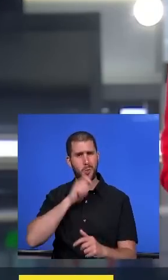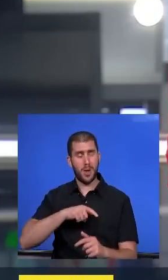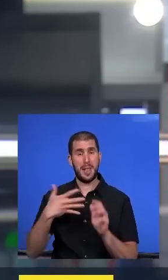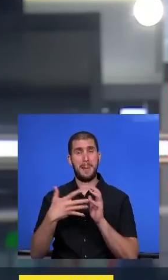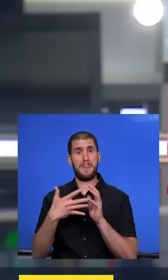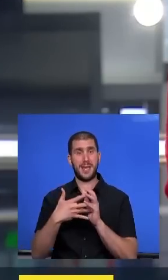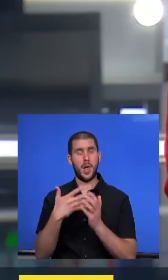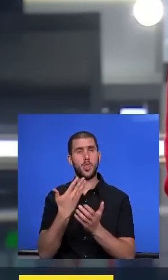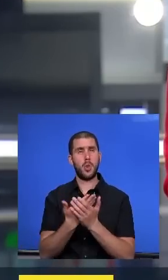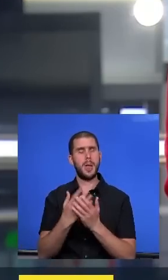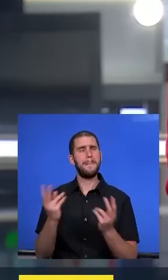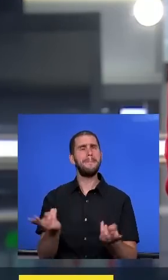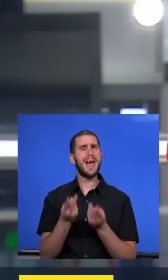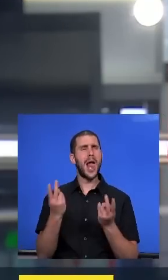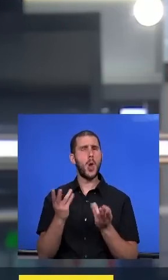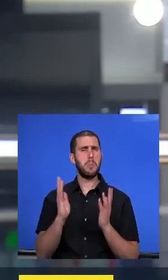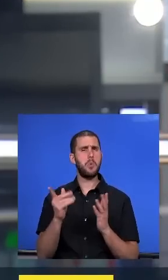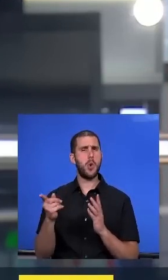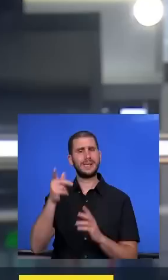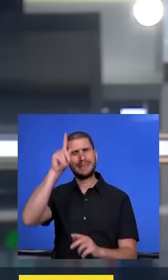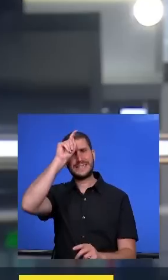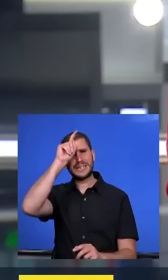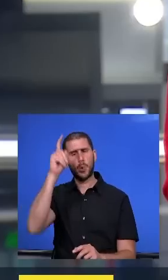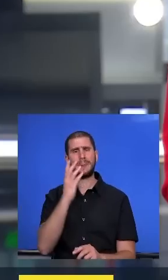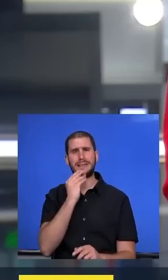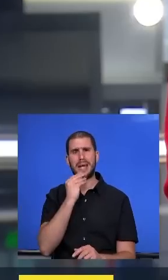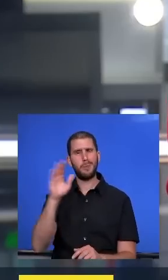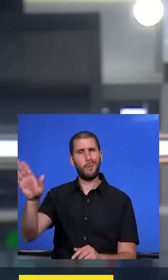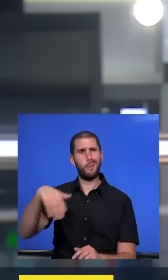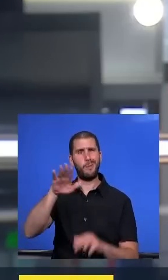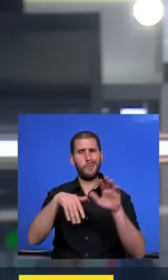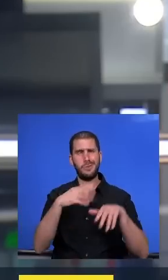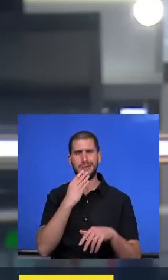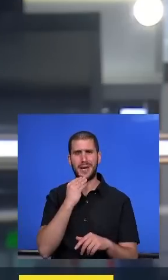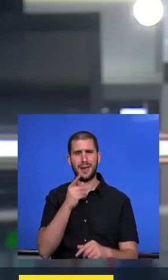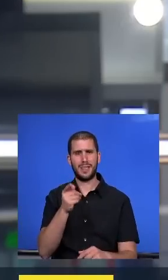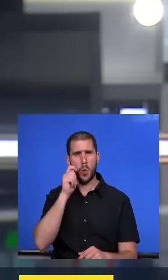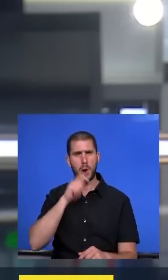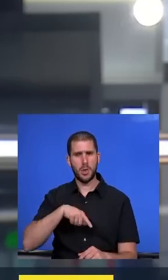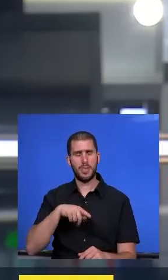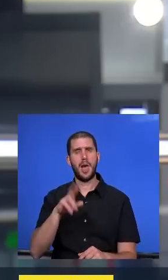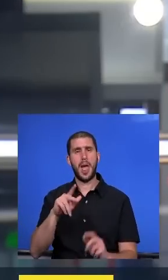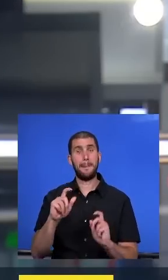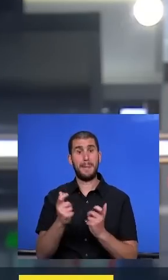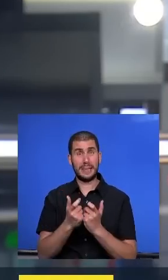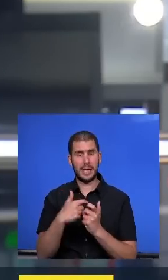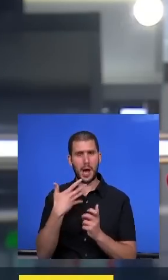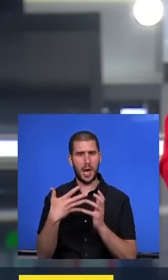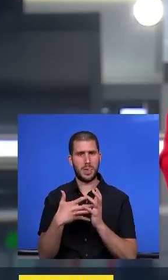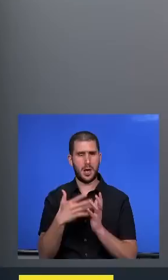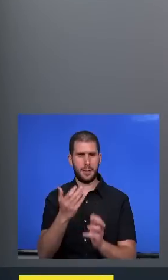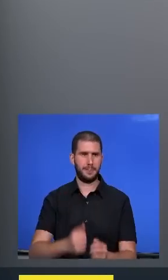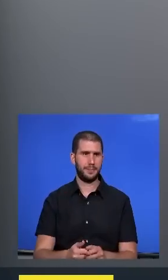תועדה הקלות הזאת שבה סרסורים מישראל מביאים אותן לארץ. נטלי מתוקו על המעצר שבעקבות התחקיר.